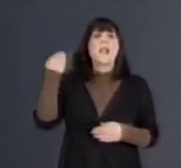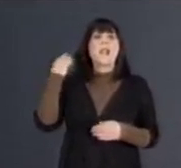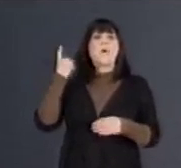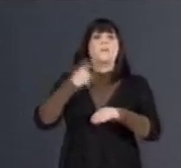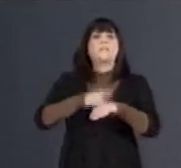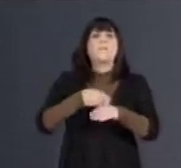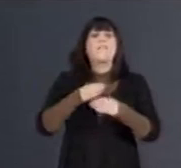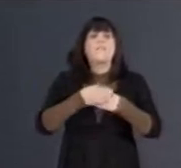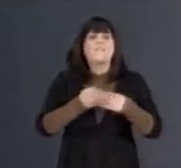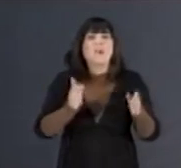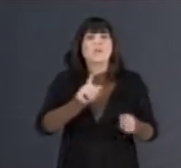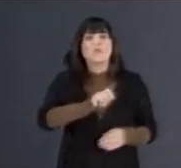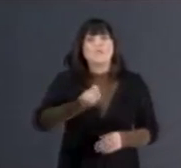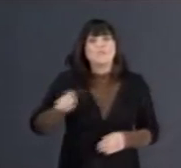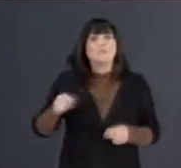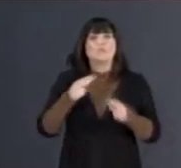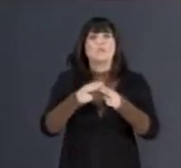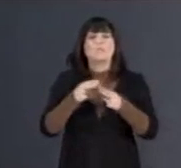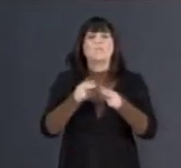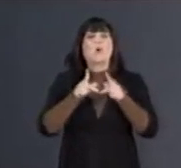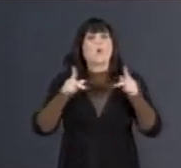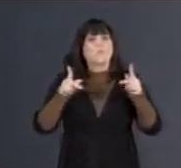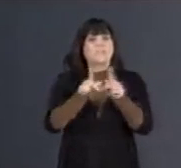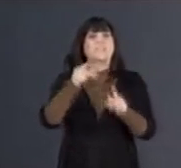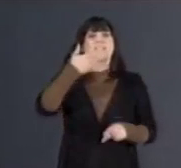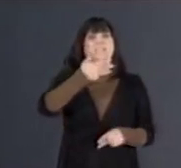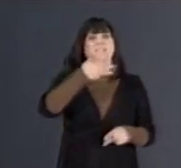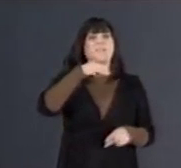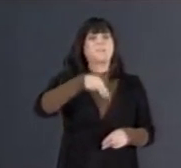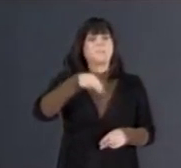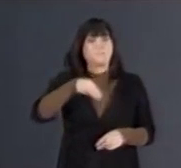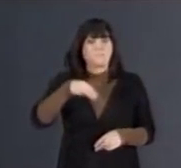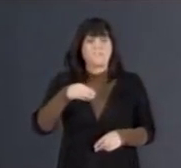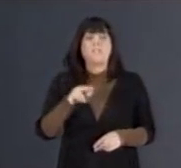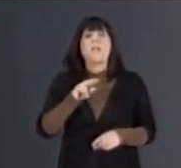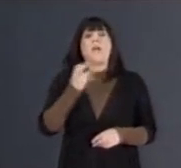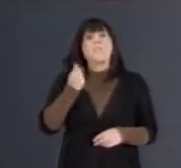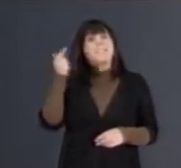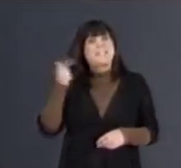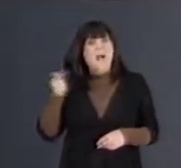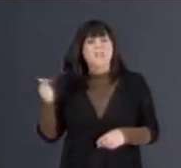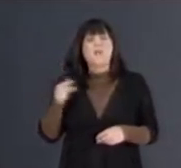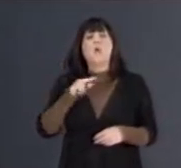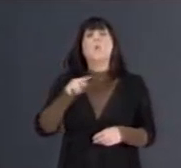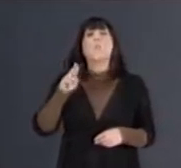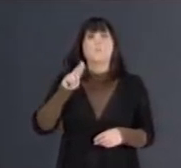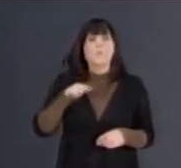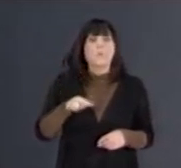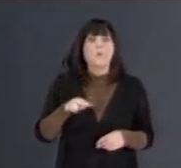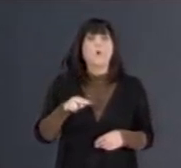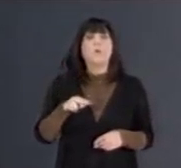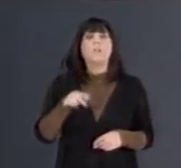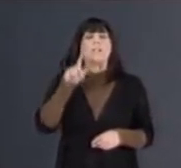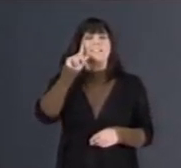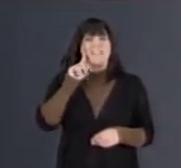-taħt l-uffiċju għamilna kumitat, għanna kumitat ta' disa minnis inklusanna seksħin ta' zaza u għanka seksħin ta'-Dana ta'